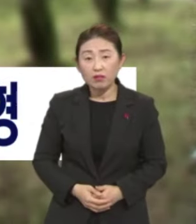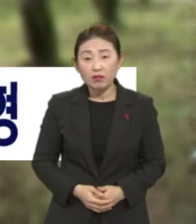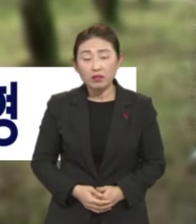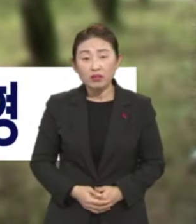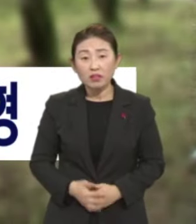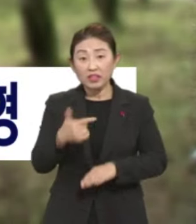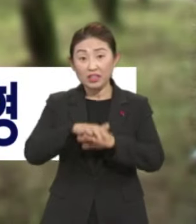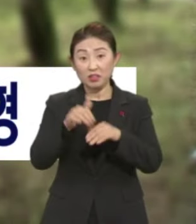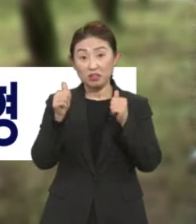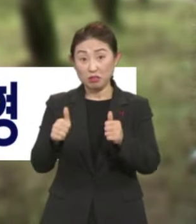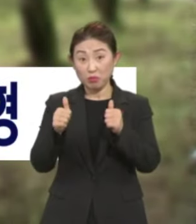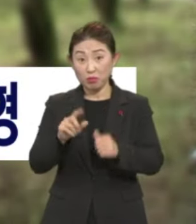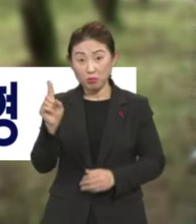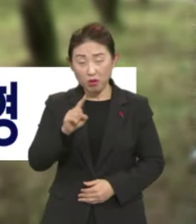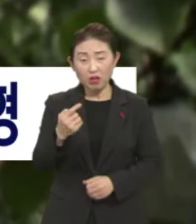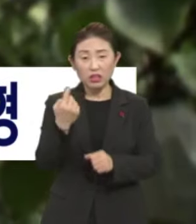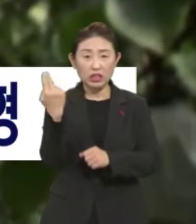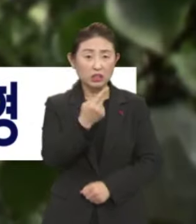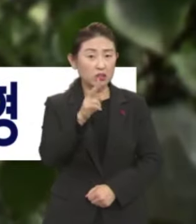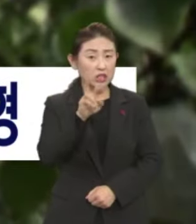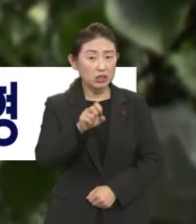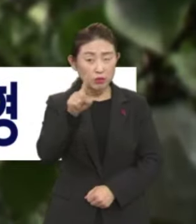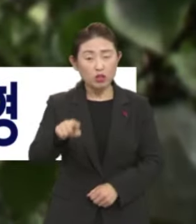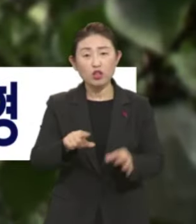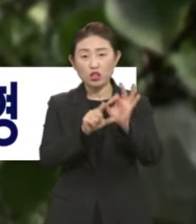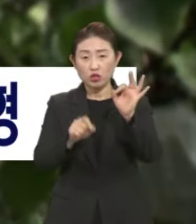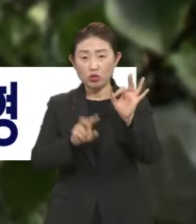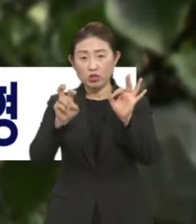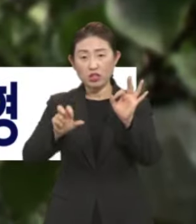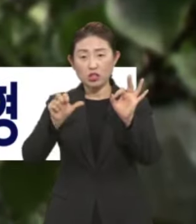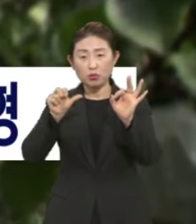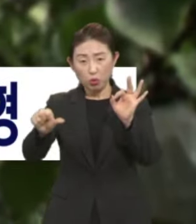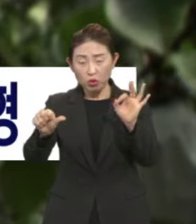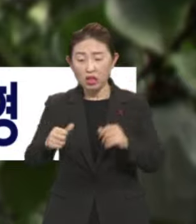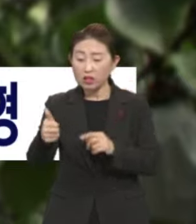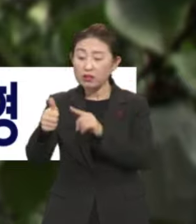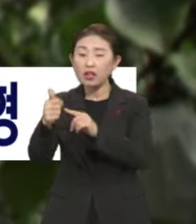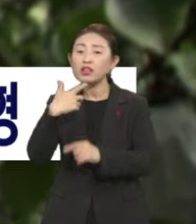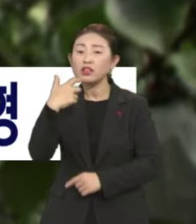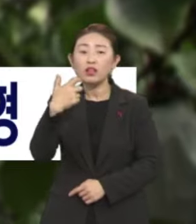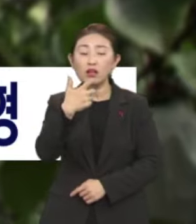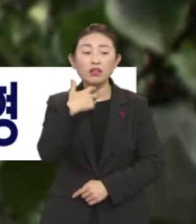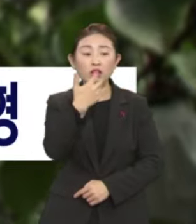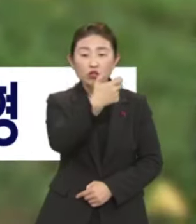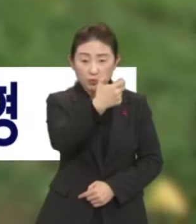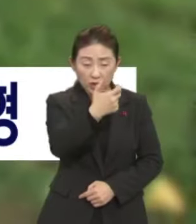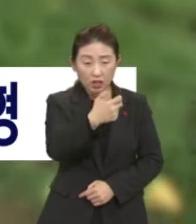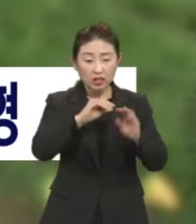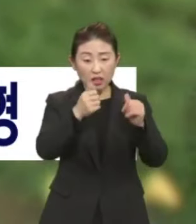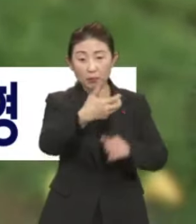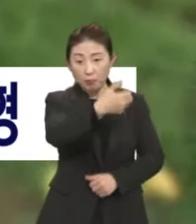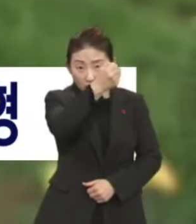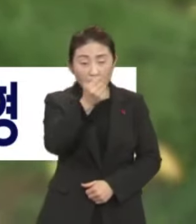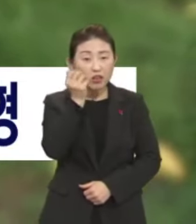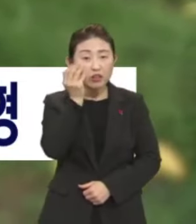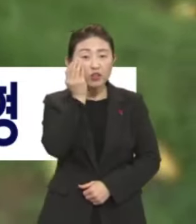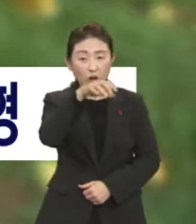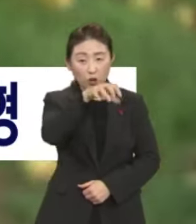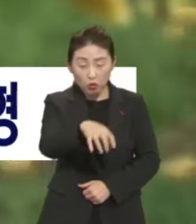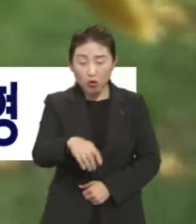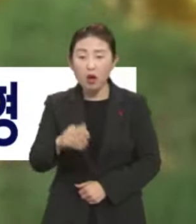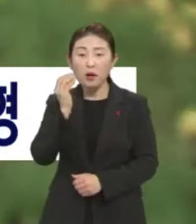대전지법 제 3 형사부는 지난 2021년 10월 25일 60대 씨가 소유한 청양군 남양 면의 땅에 배나무